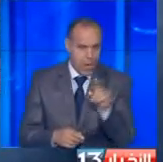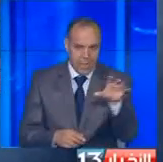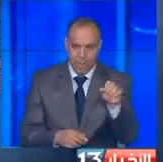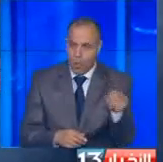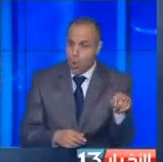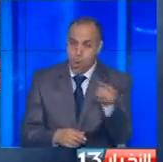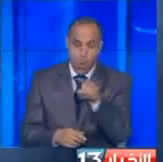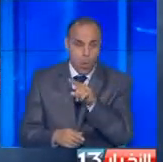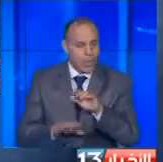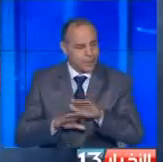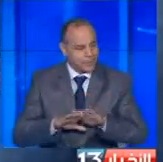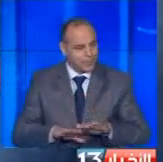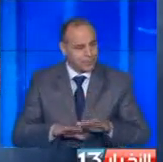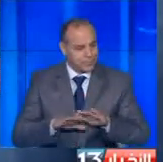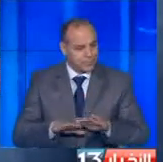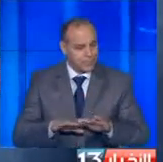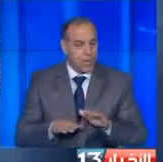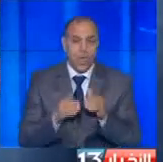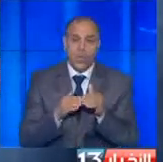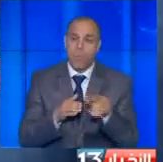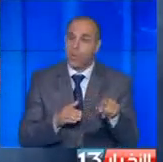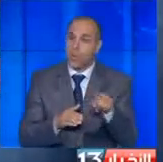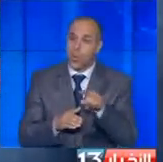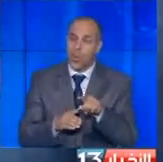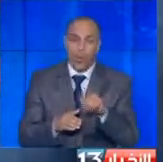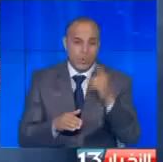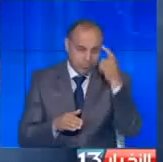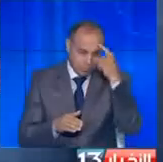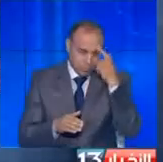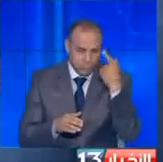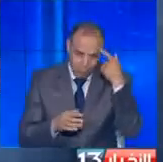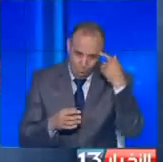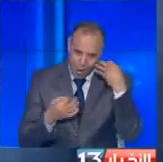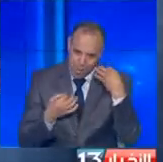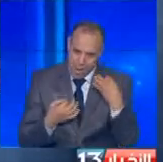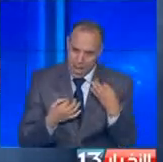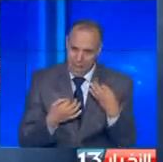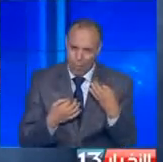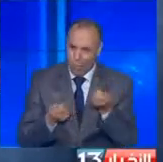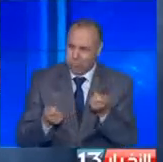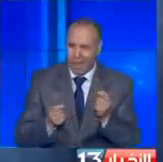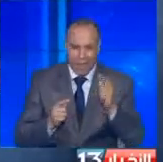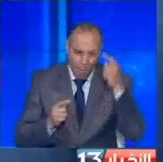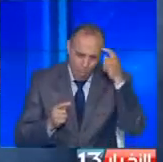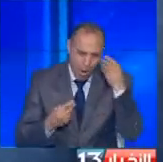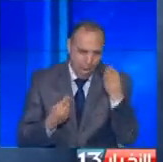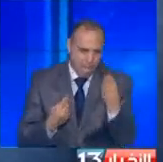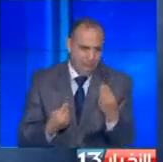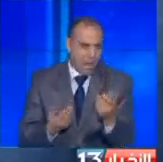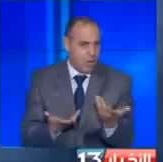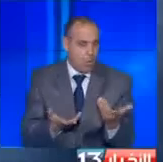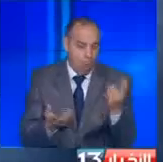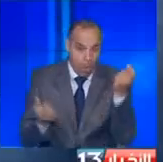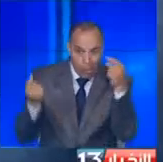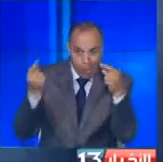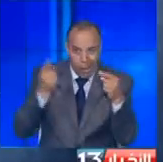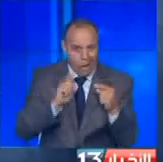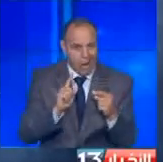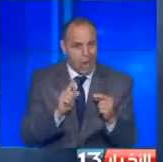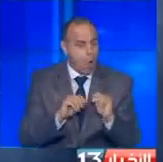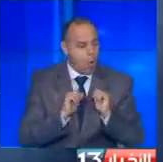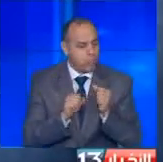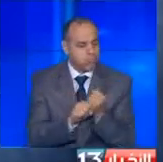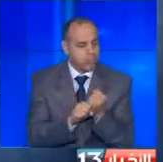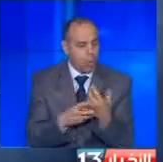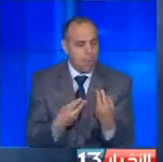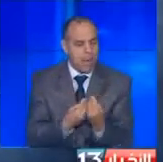ديما معناتها للتادة، ندعو أيضا فهمتني ولا لتغليب صوت الحكمة، لتغليب صوت العقل. هذا بطبيعة الحال يكون بتضافر